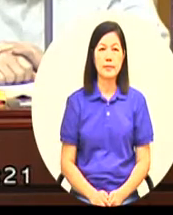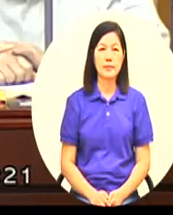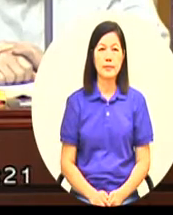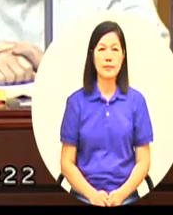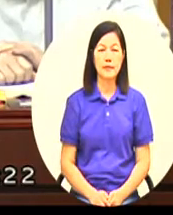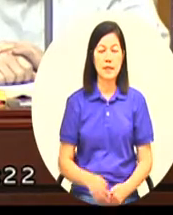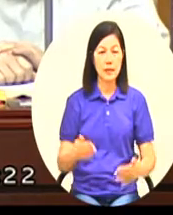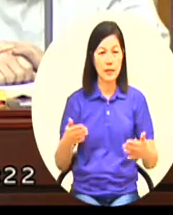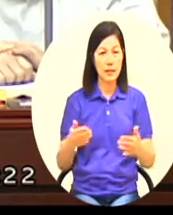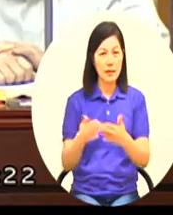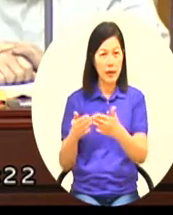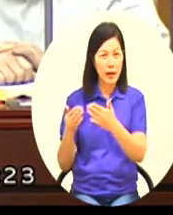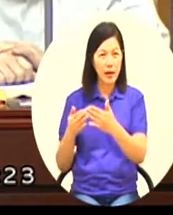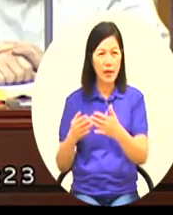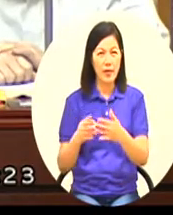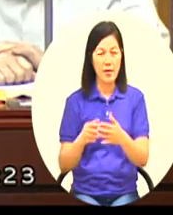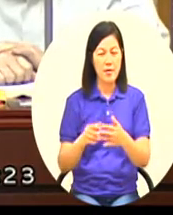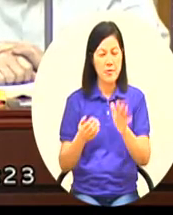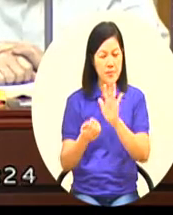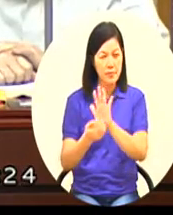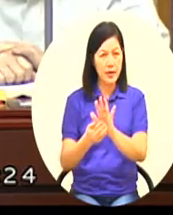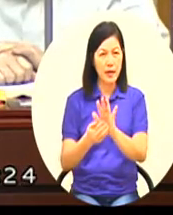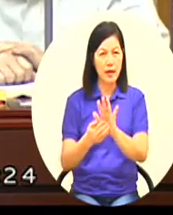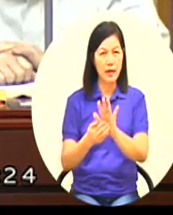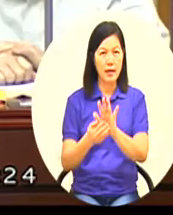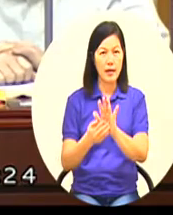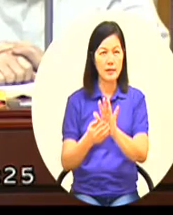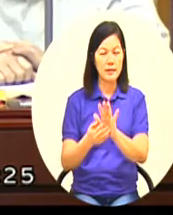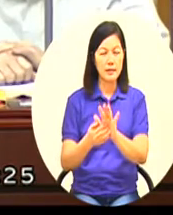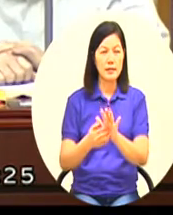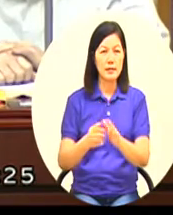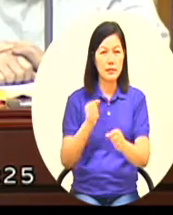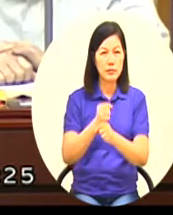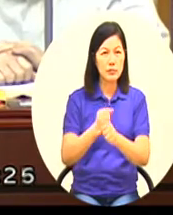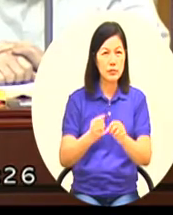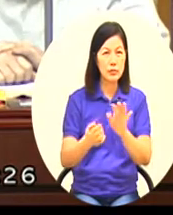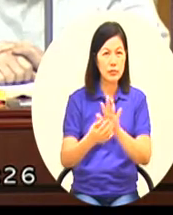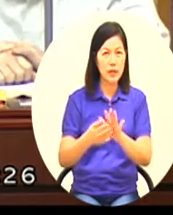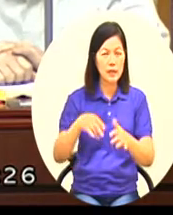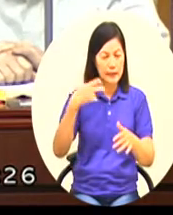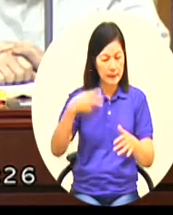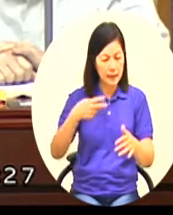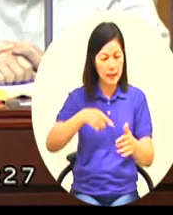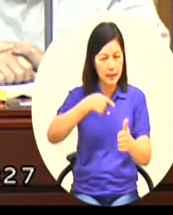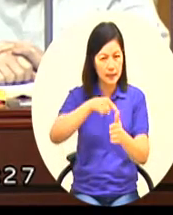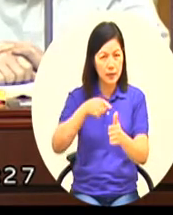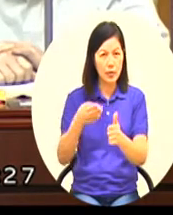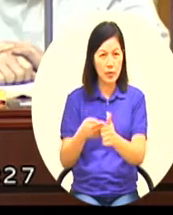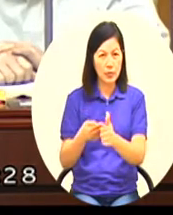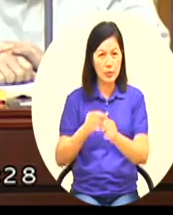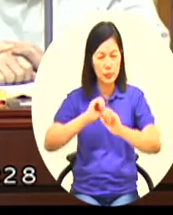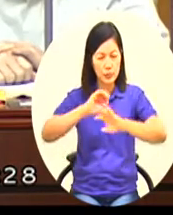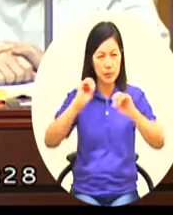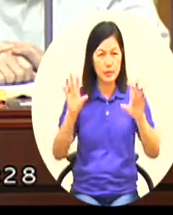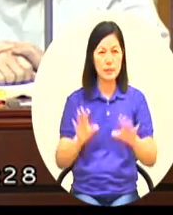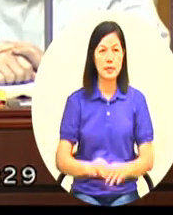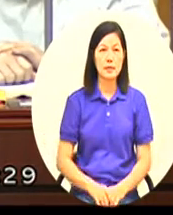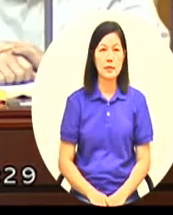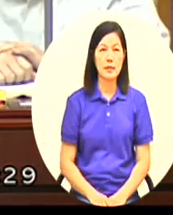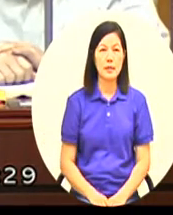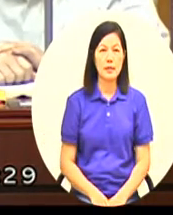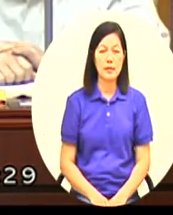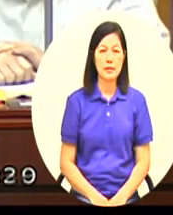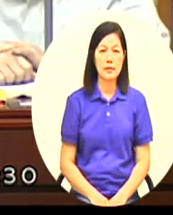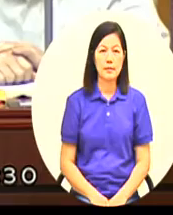的一个防治哈，不只是一个执法啊，有包括一个教育宣导工程的啊，这个部